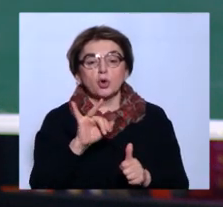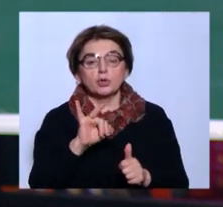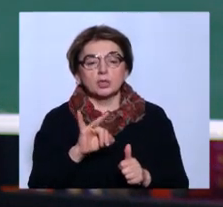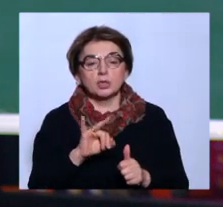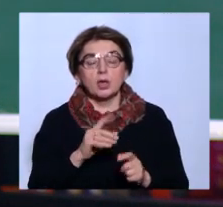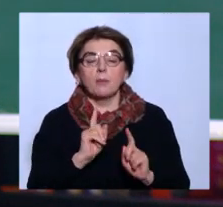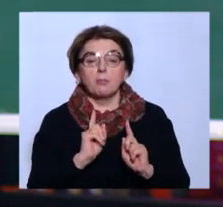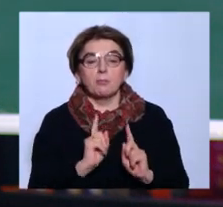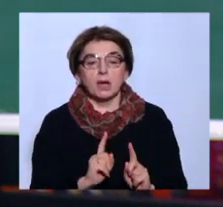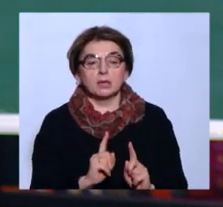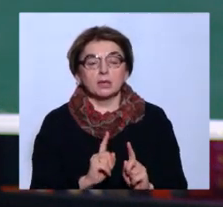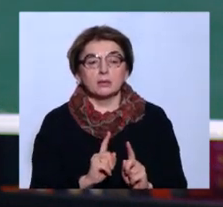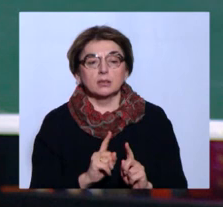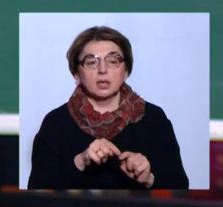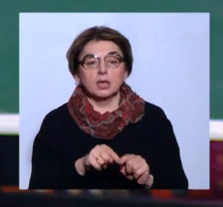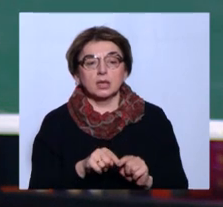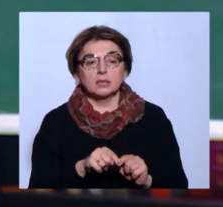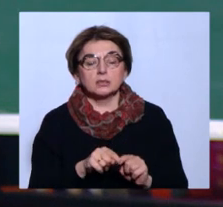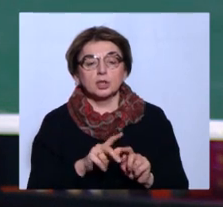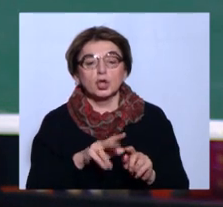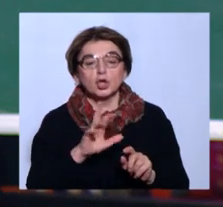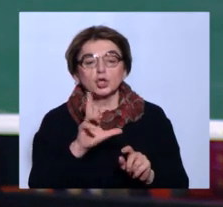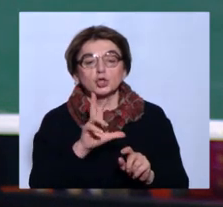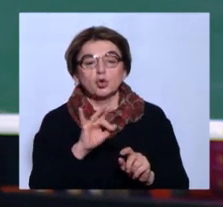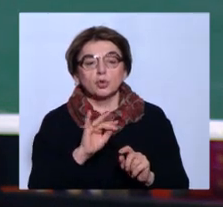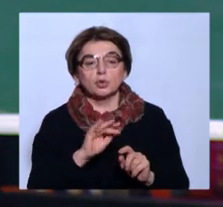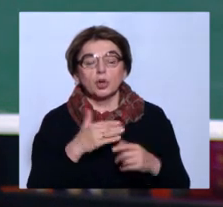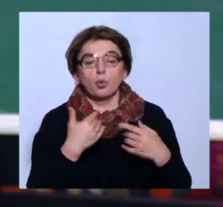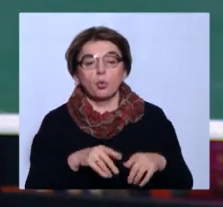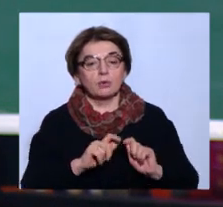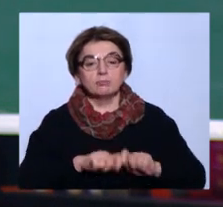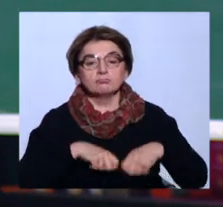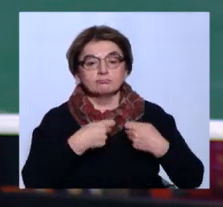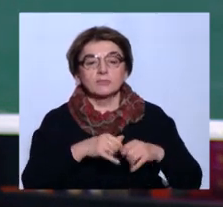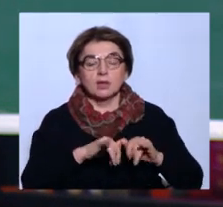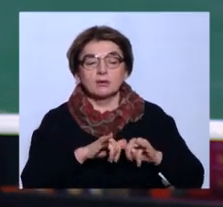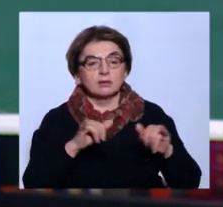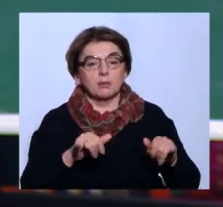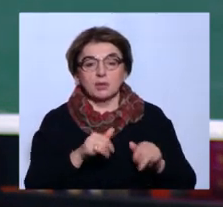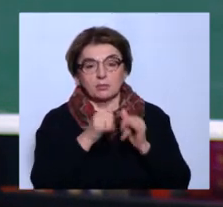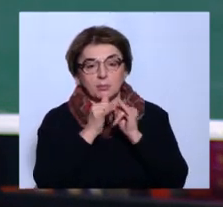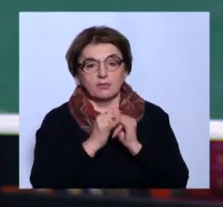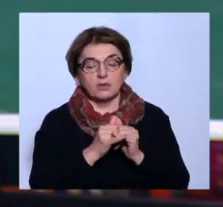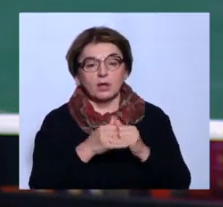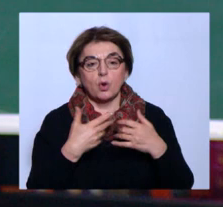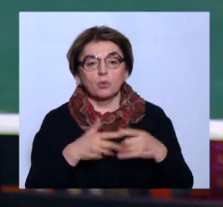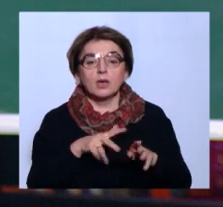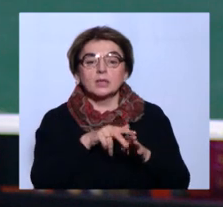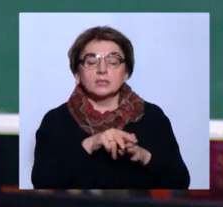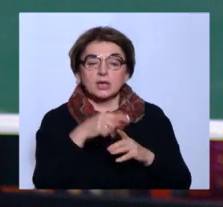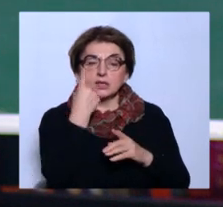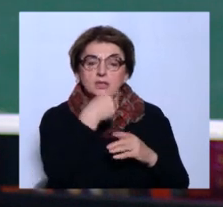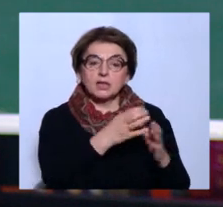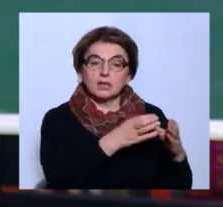მშთამომავალს, მაგრამ ეს ჯორი უკვე აღარ მრავლდება. ანუ ამ შემთხვევაში უკვე ცხენი ცალკე